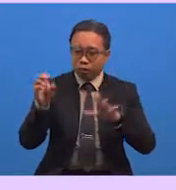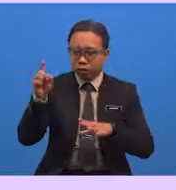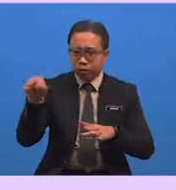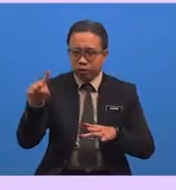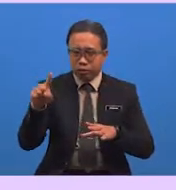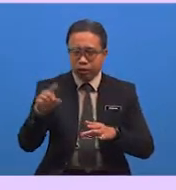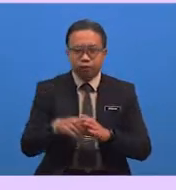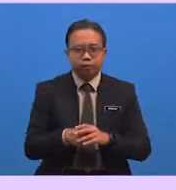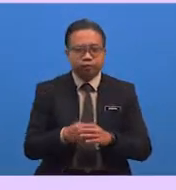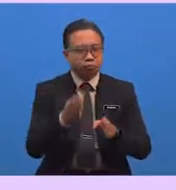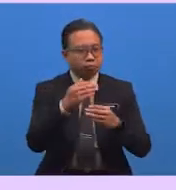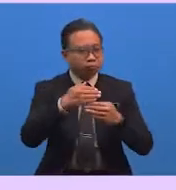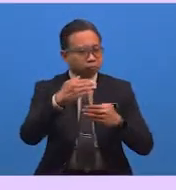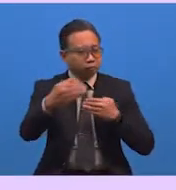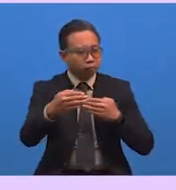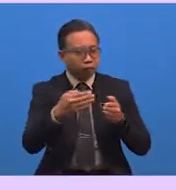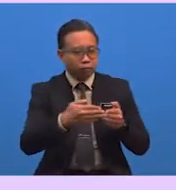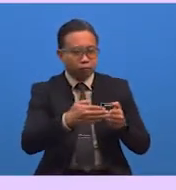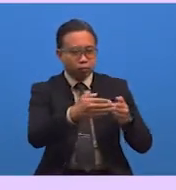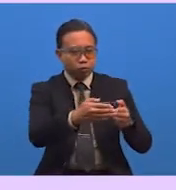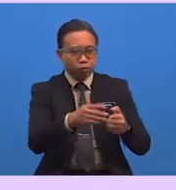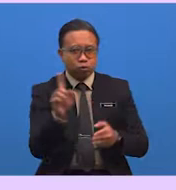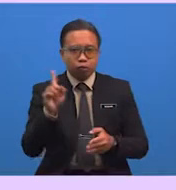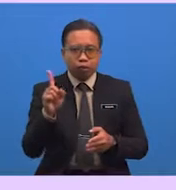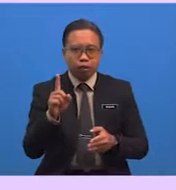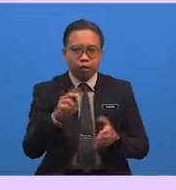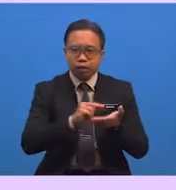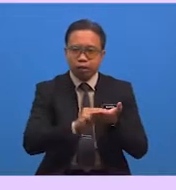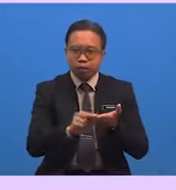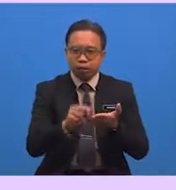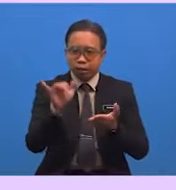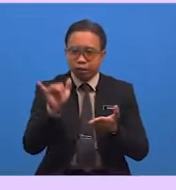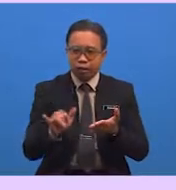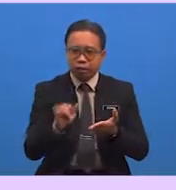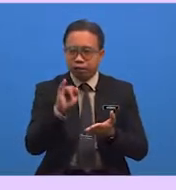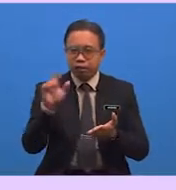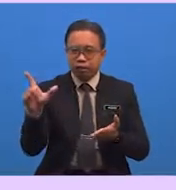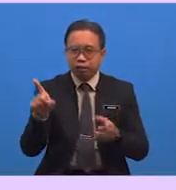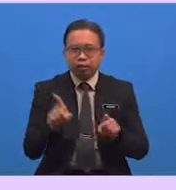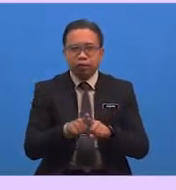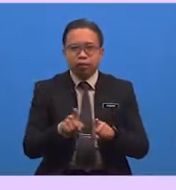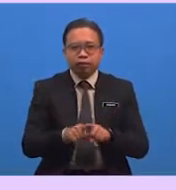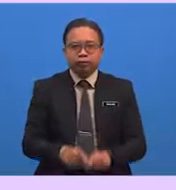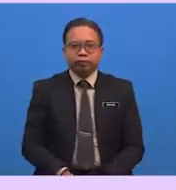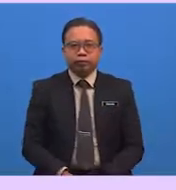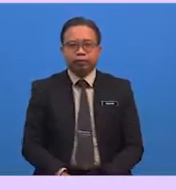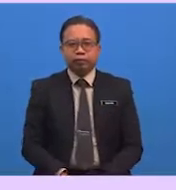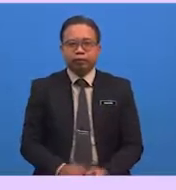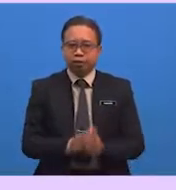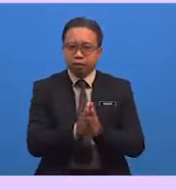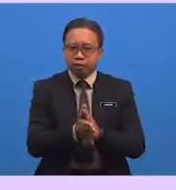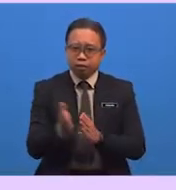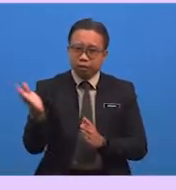sudut yang bertentang bucu, di mana nilainya adalah sama. Jadi,